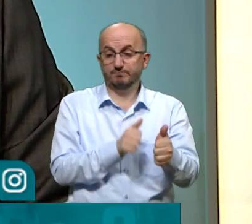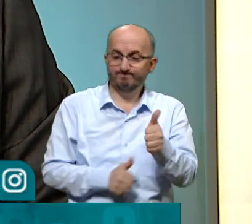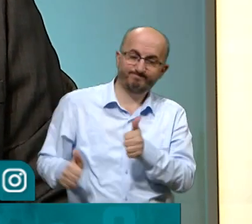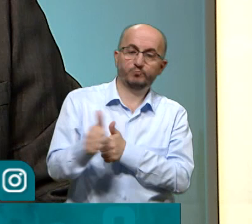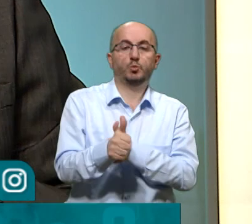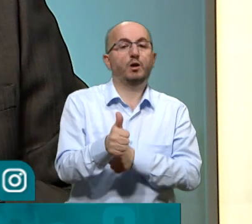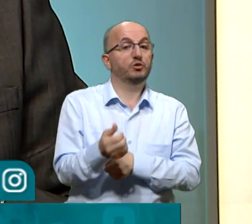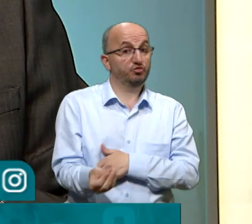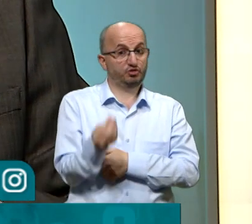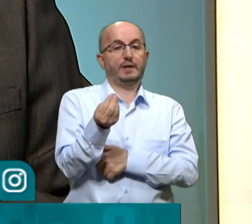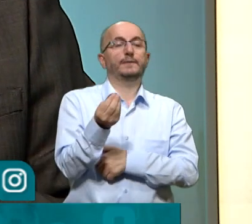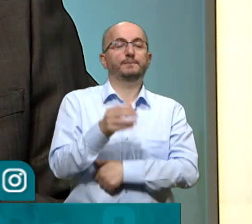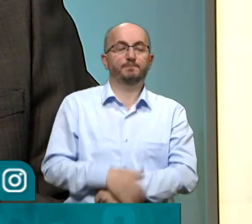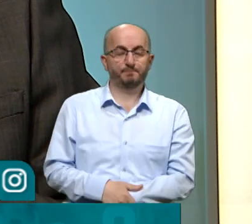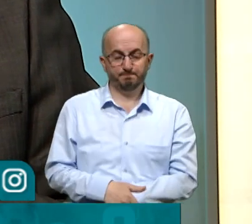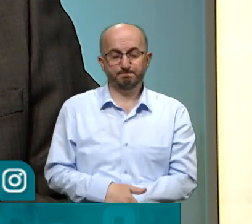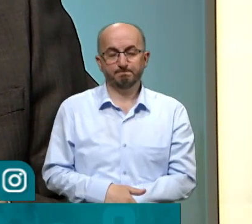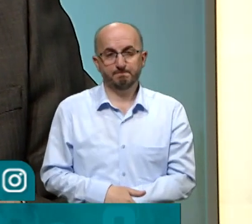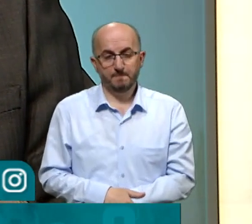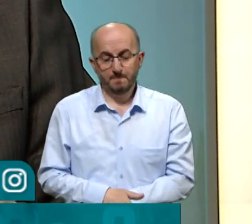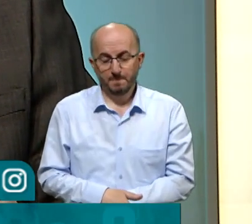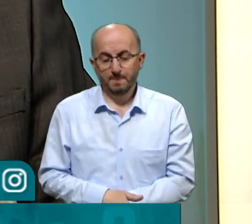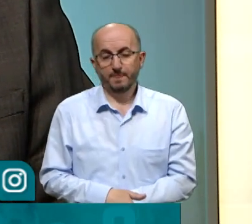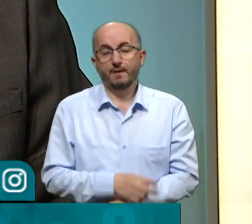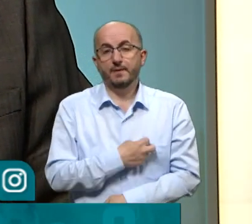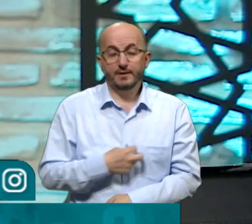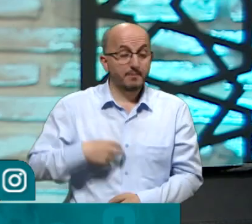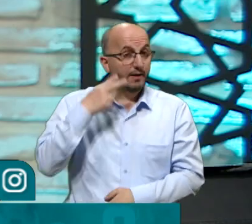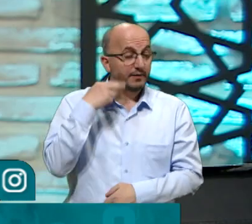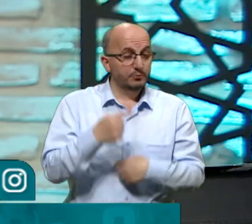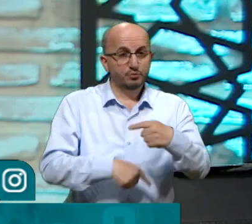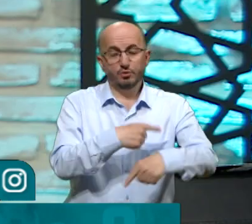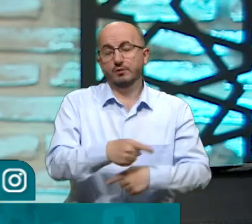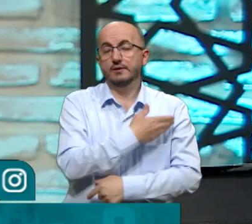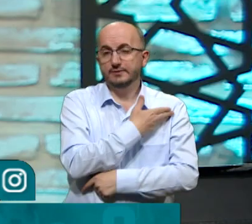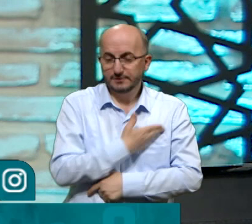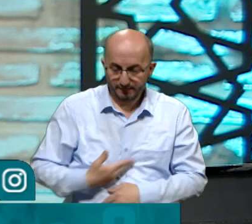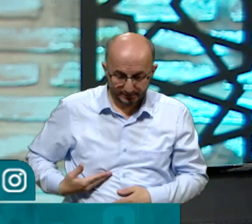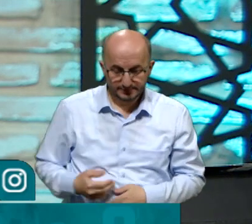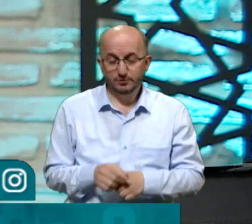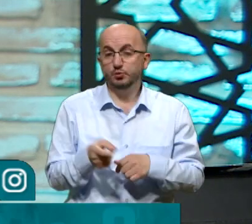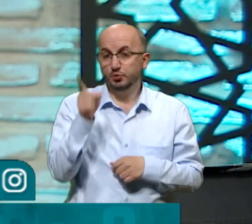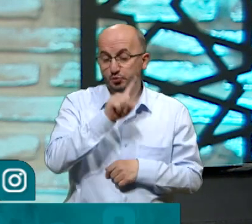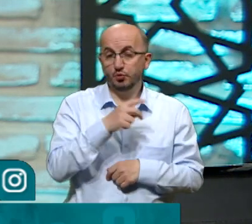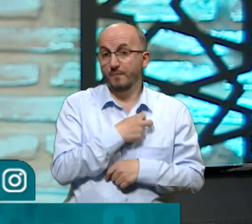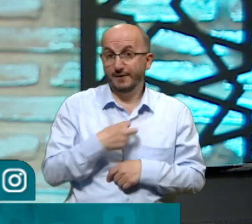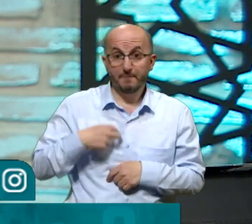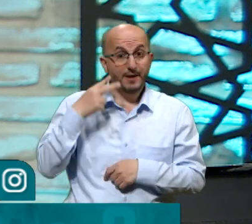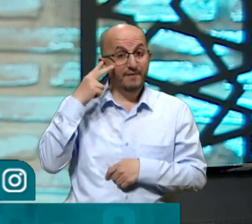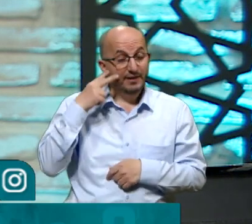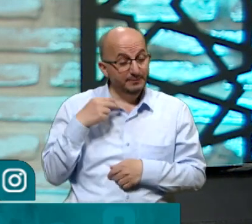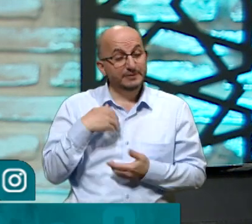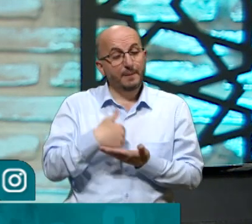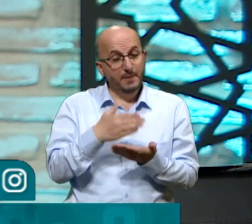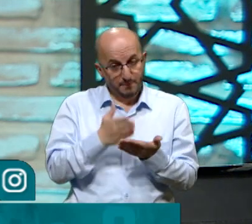yapar çıkar Biz her halükarda şunu diyelim seyitleri severiz şeriflerin severiz Çünkü Peygamberimizden bir